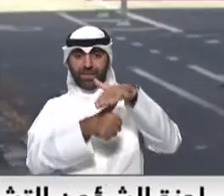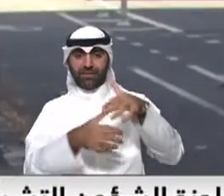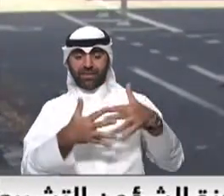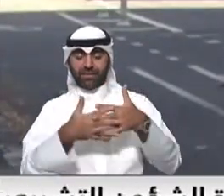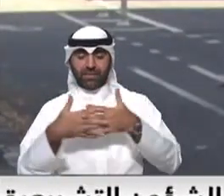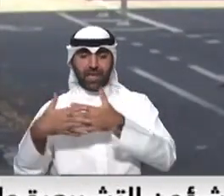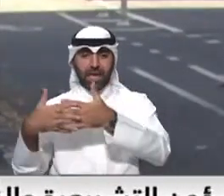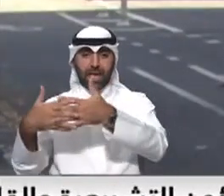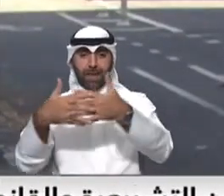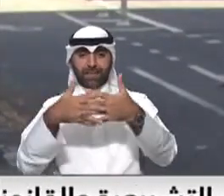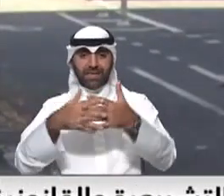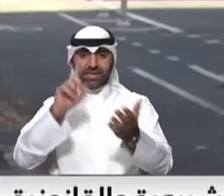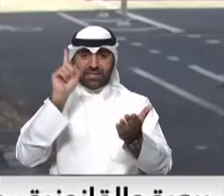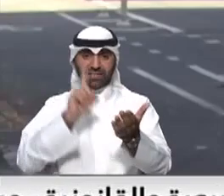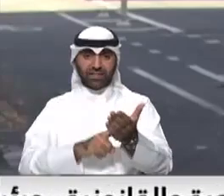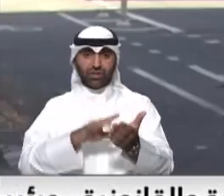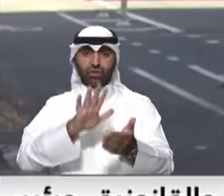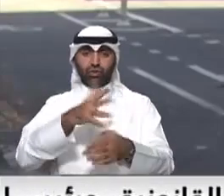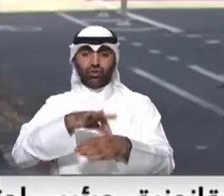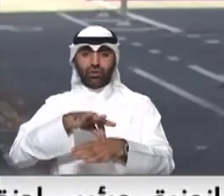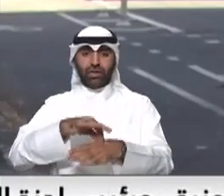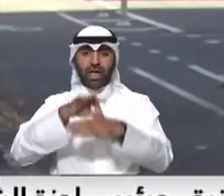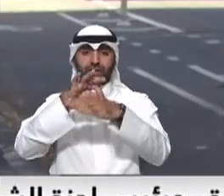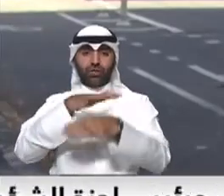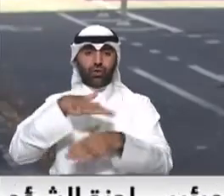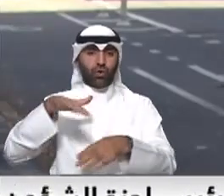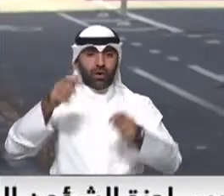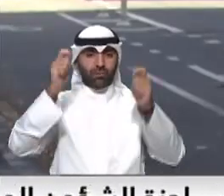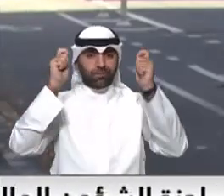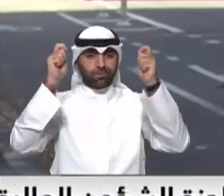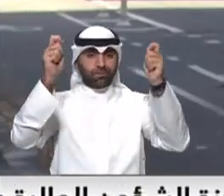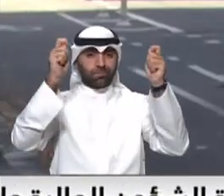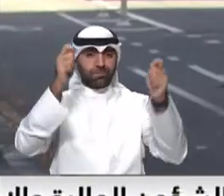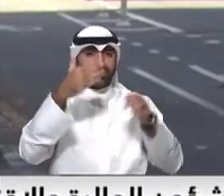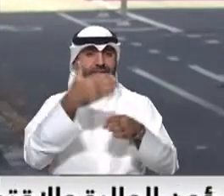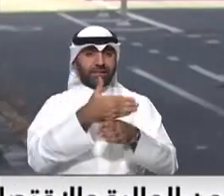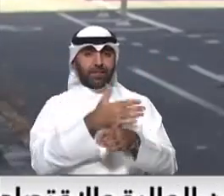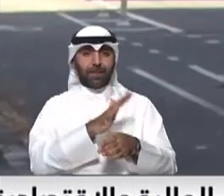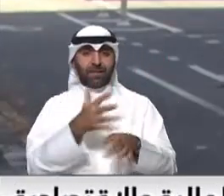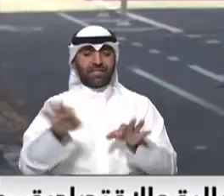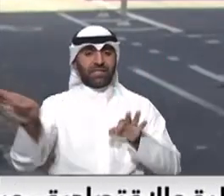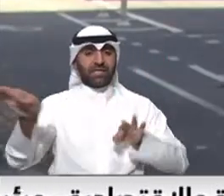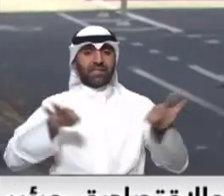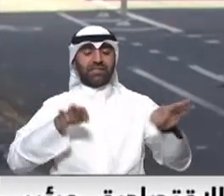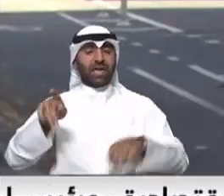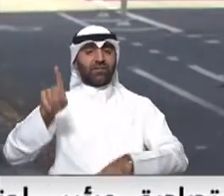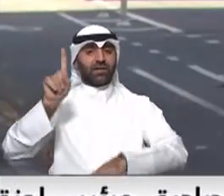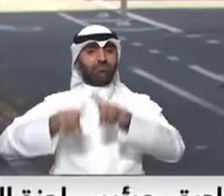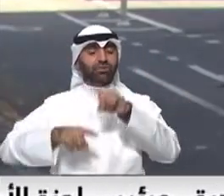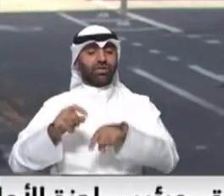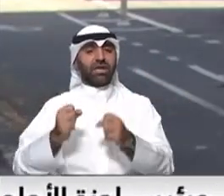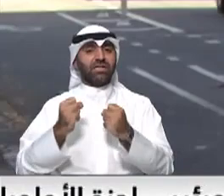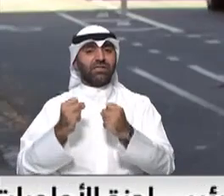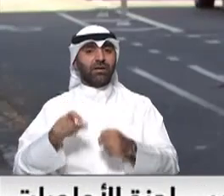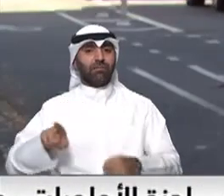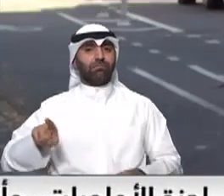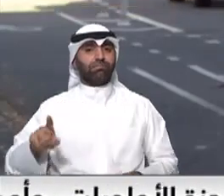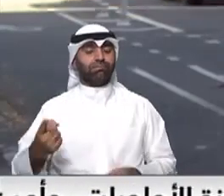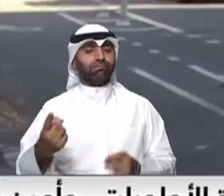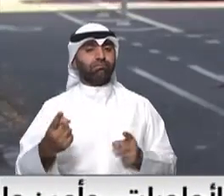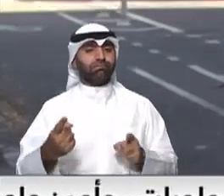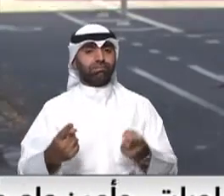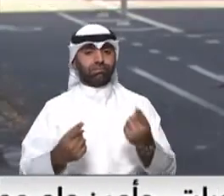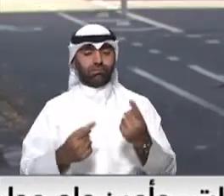ادت الى تشتد دعمه السياسي في الداخل وتهديد وحده حلفاء الولايات المتحده في الخارج داليا الكومي تلفزيون